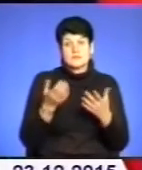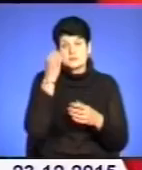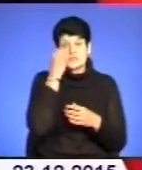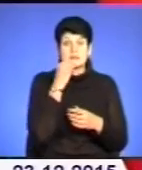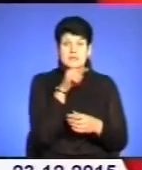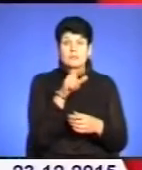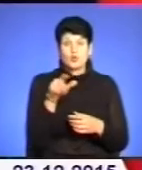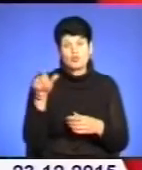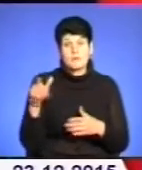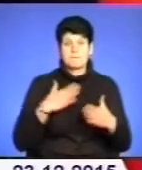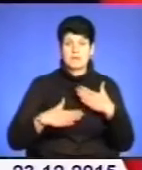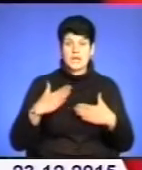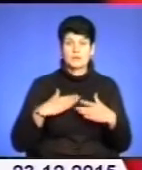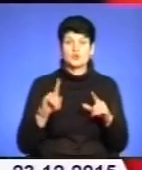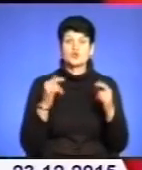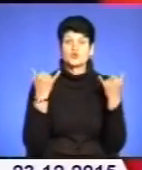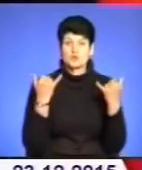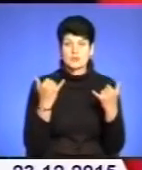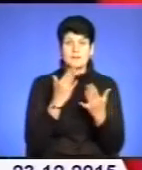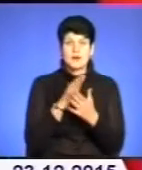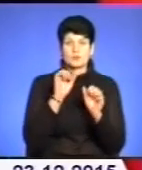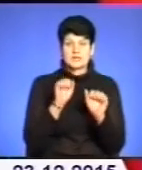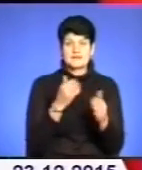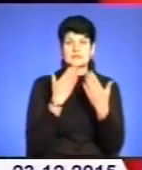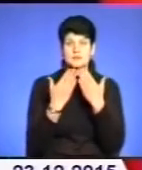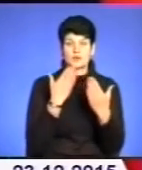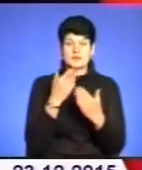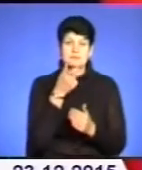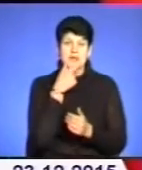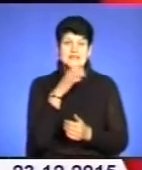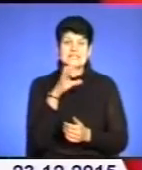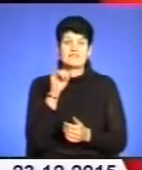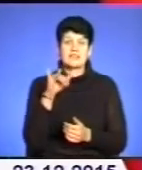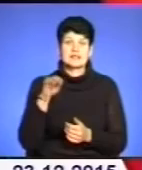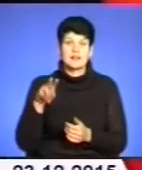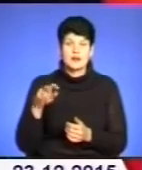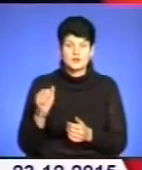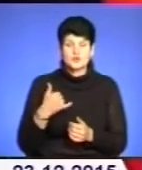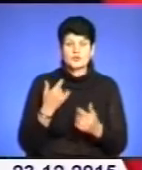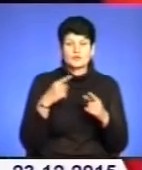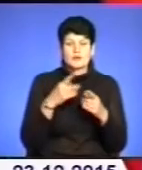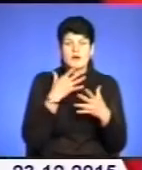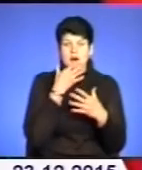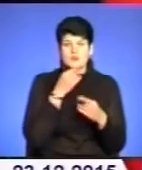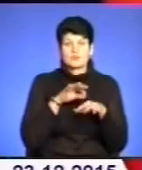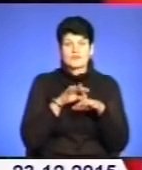людям, і приємно, що сьогодні маю можливість спілкуватися з пані Світланою. Сьогодні, я думаю, гарно проведемо